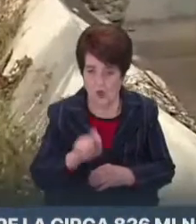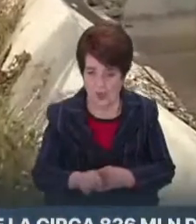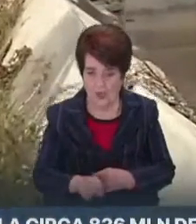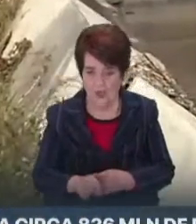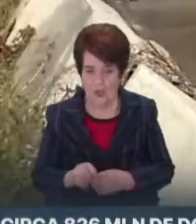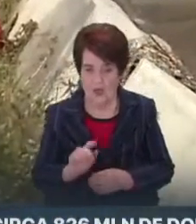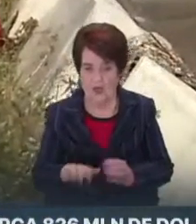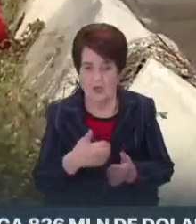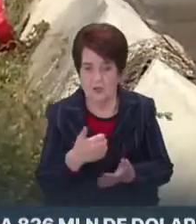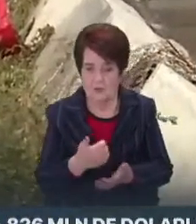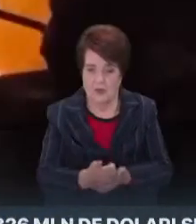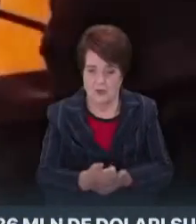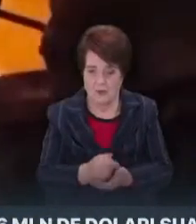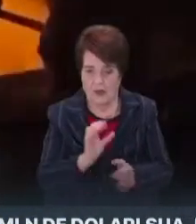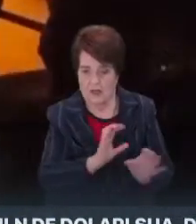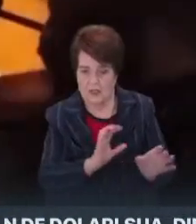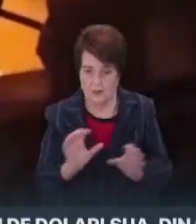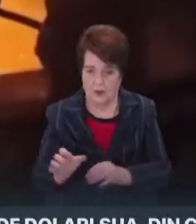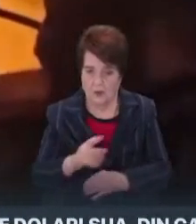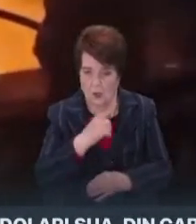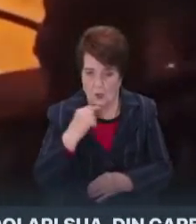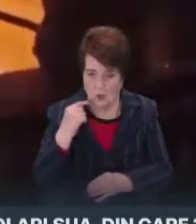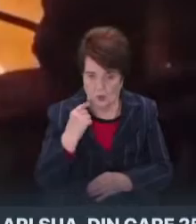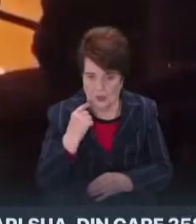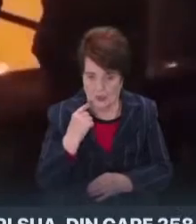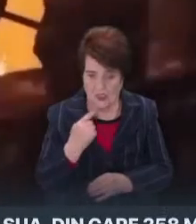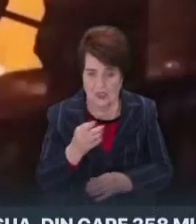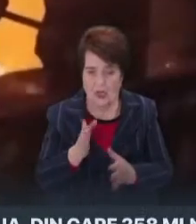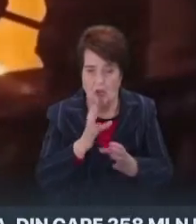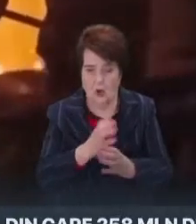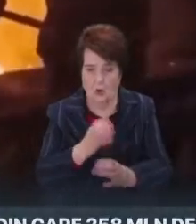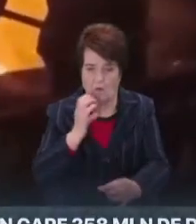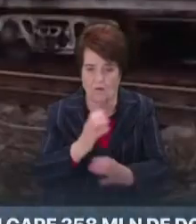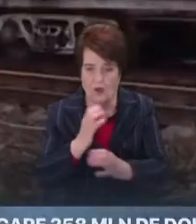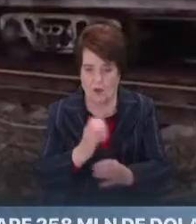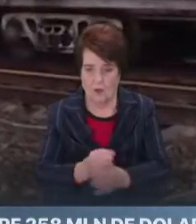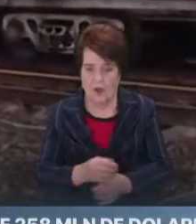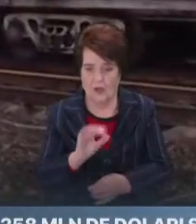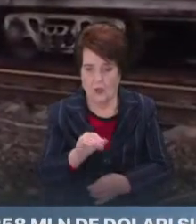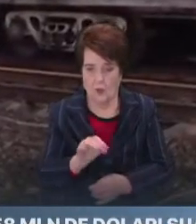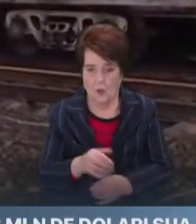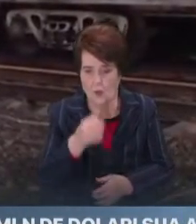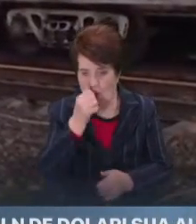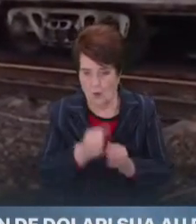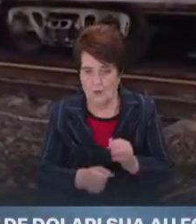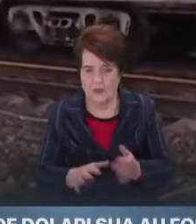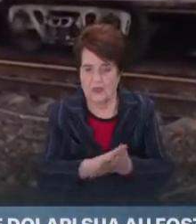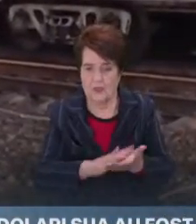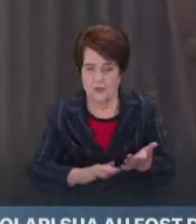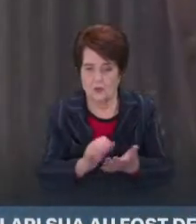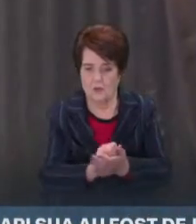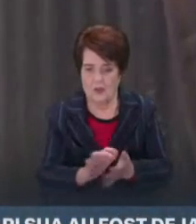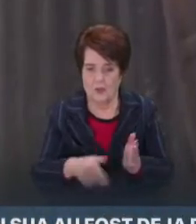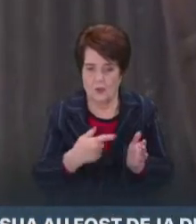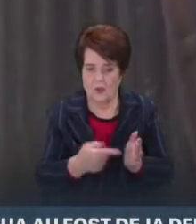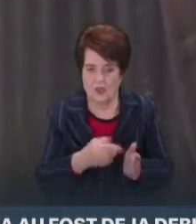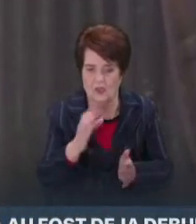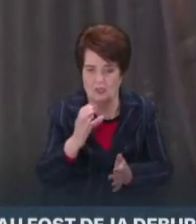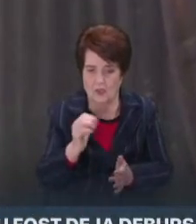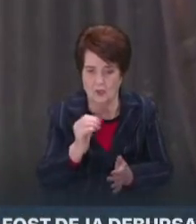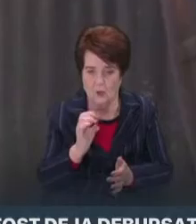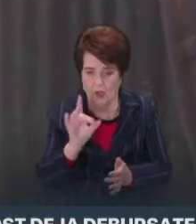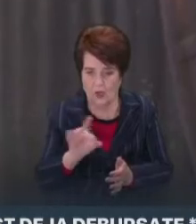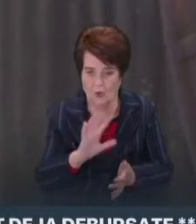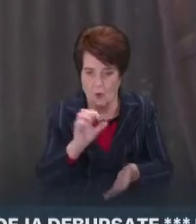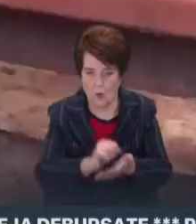în principal bazele de aprovizionare rusești. Un tren cu vagoane cisternă încărcate cu combustibil a fost distrus complet în orașul Shakhtyor, ocupat de